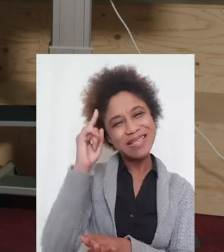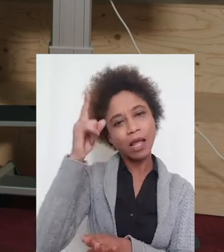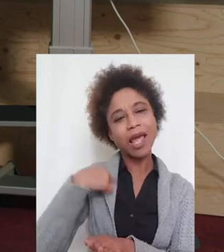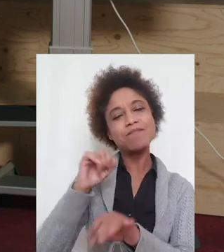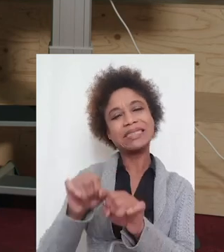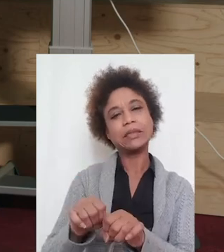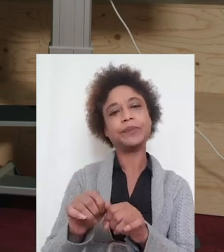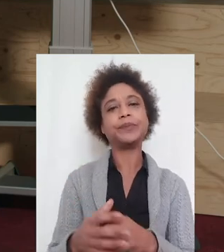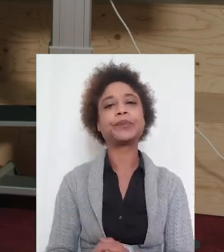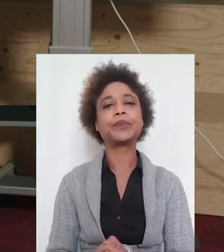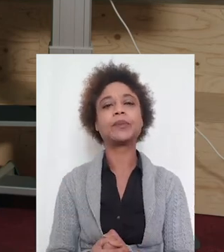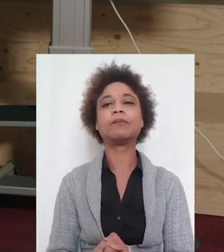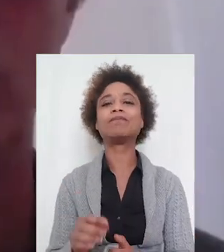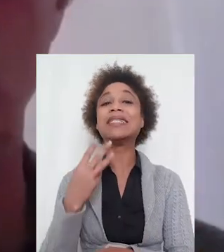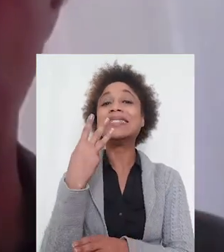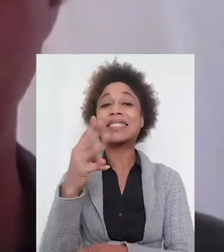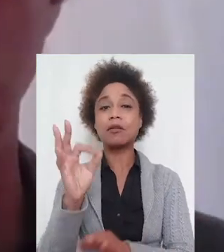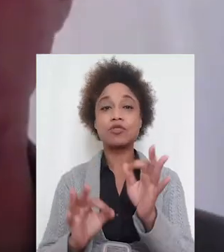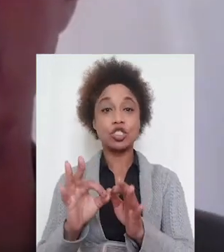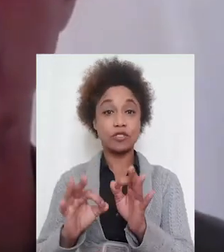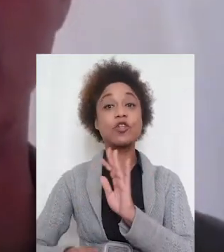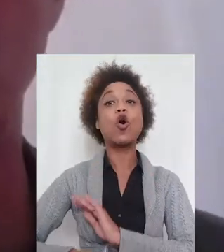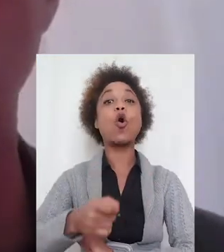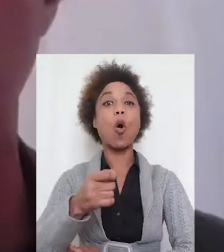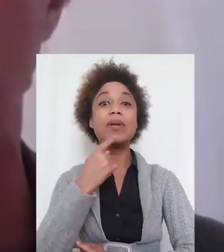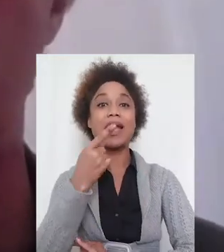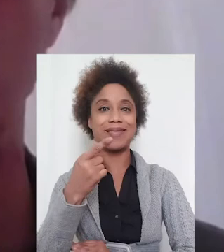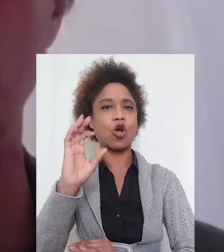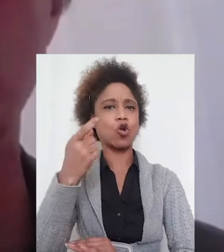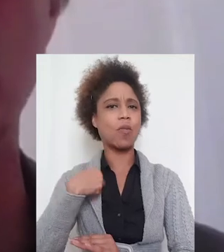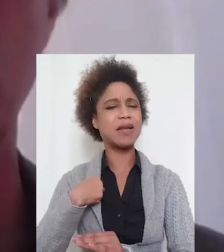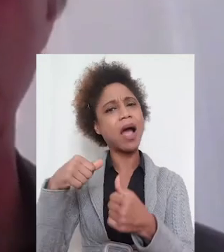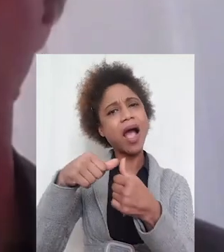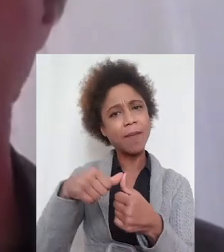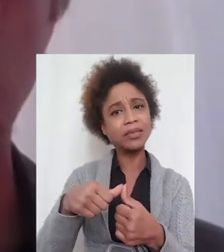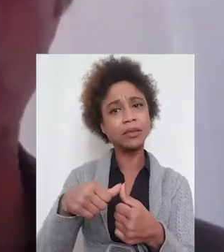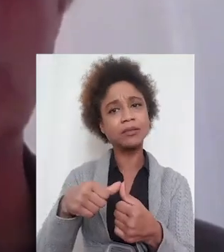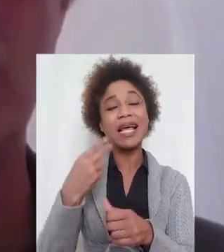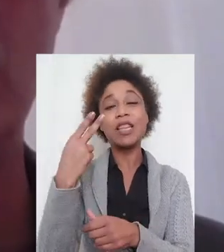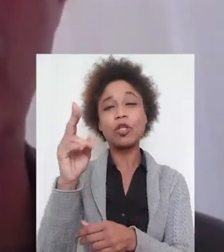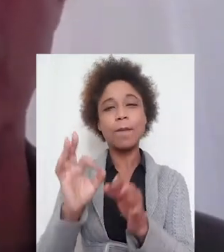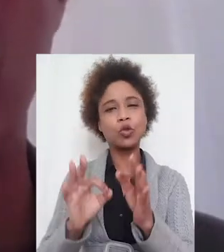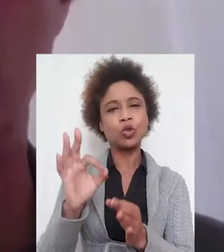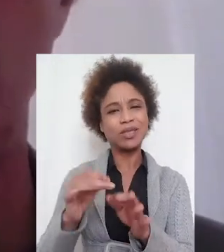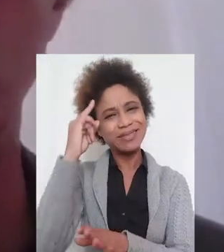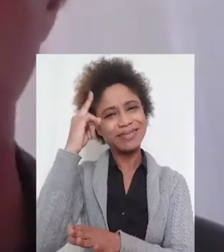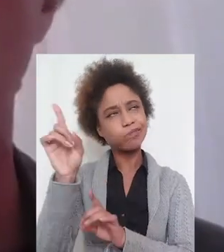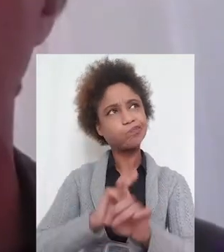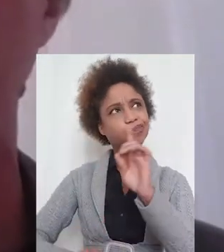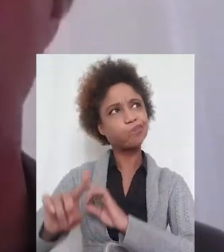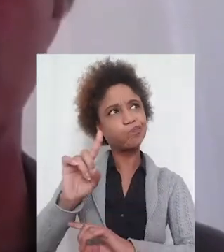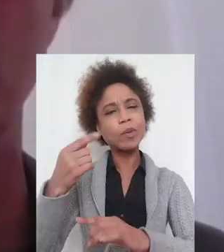beslissen. 30% van de opleidingen zegt het curriculum te hebben aangepast en 20% denkt na over